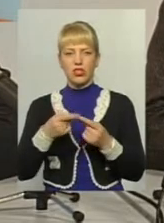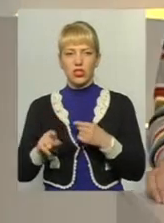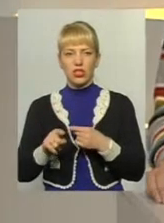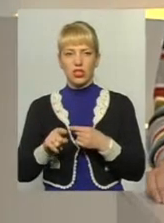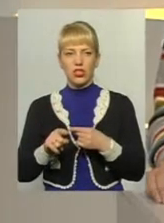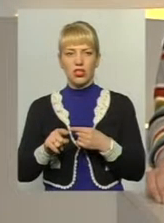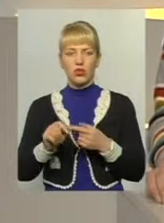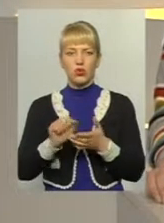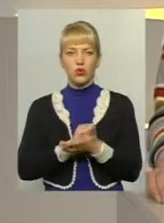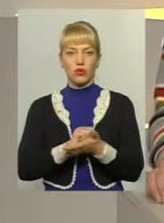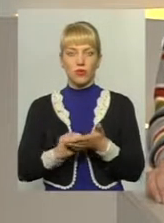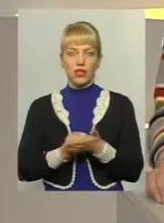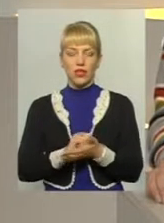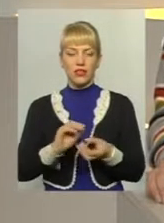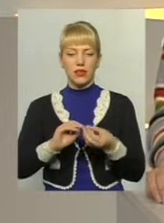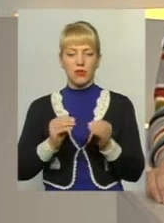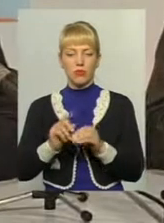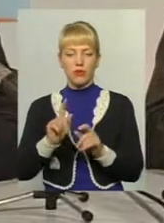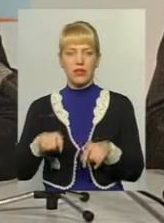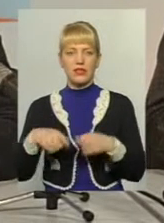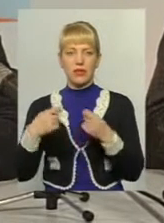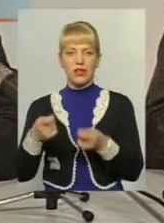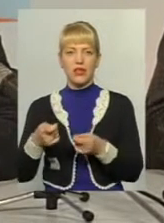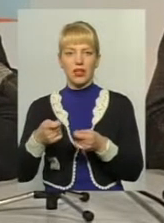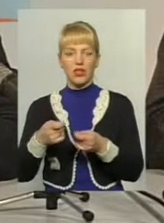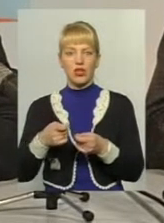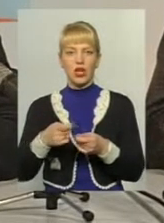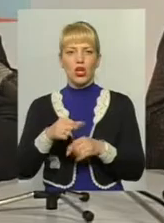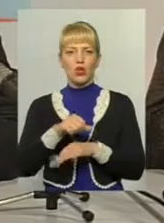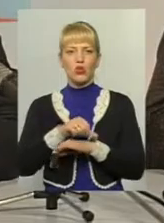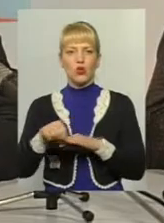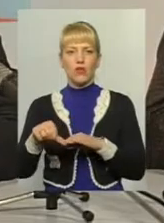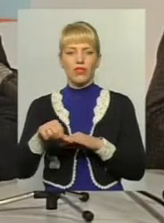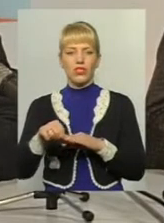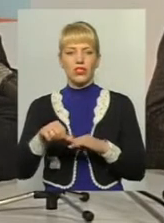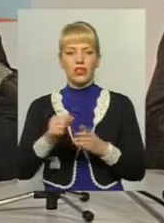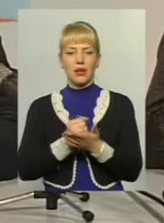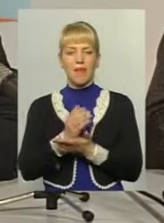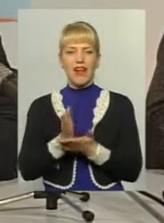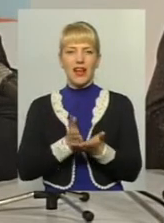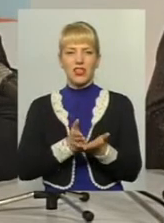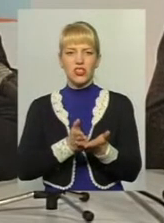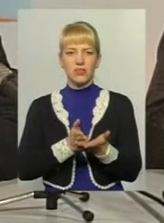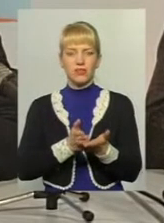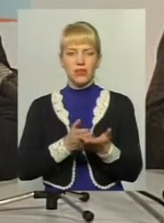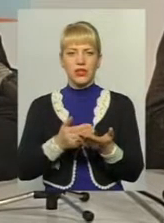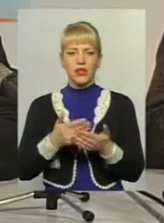Проблеми з неякісним виконанням робіт самих забудовників. Проблеми